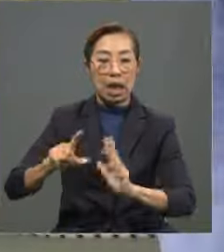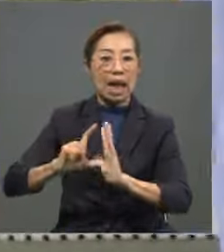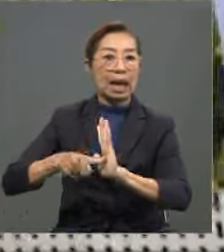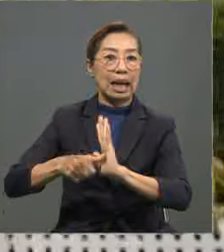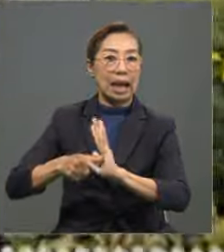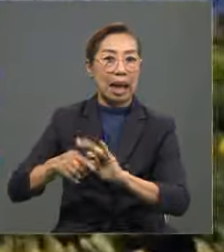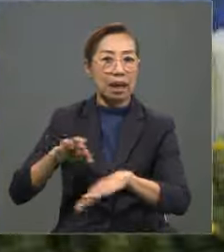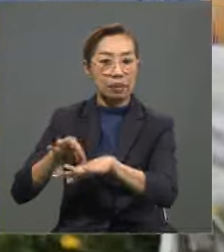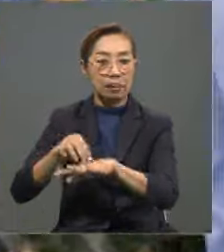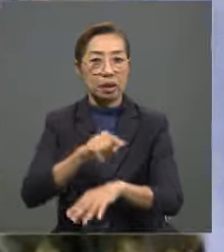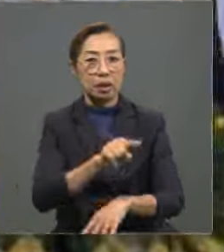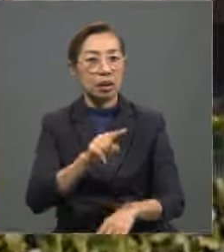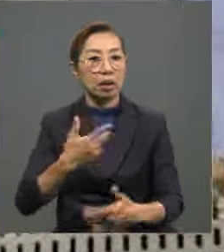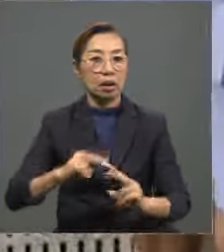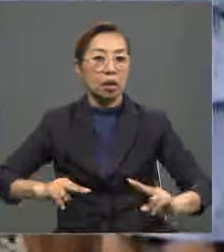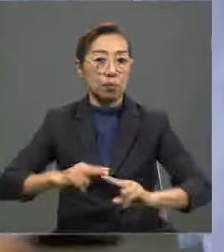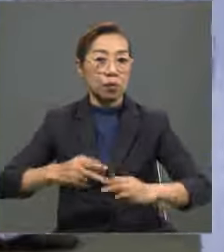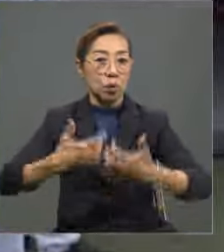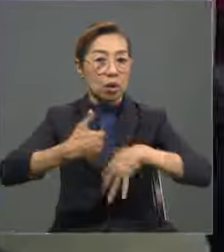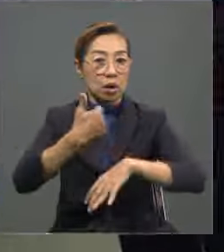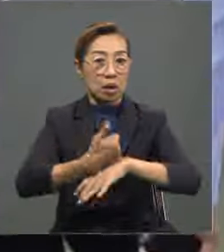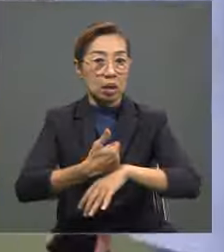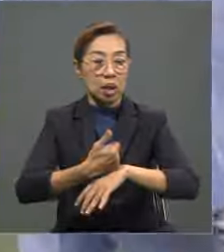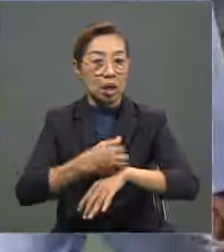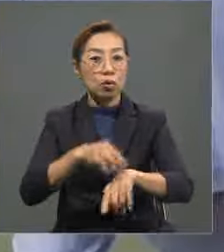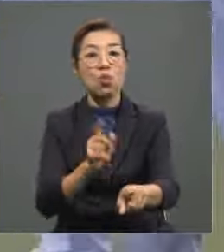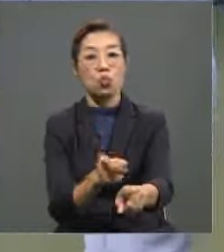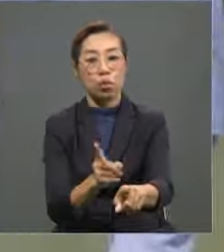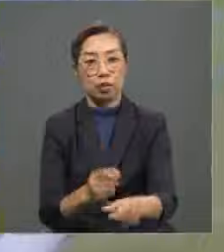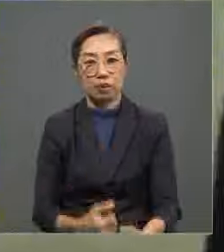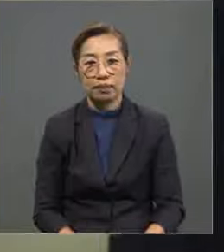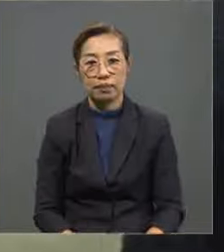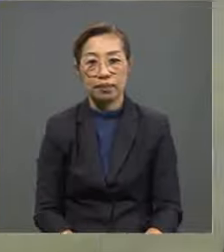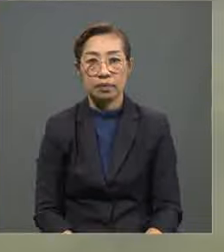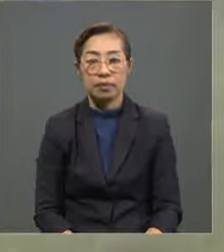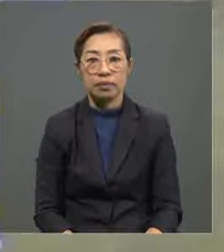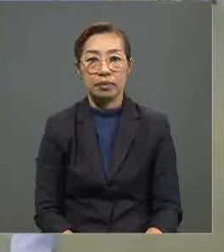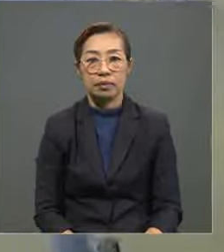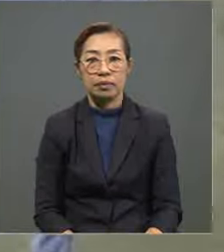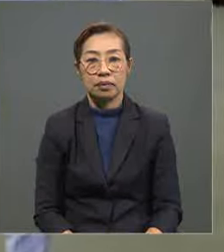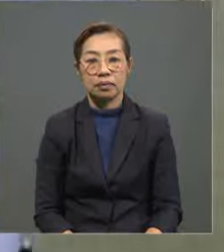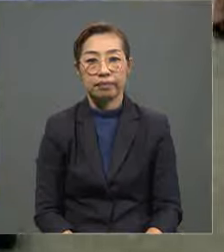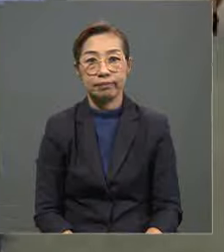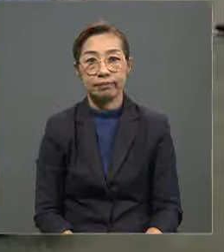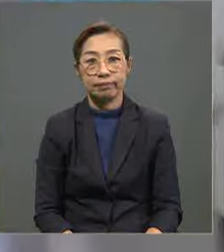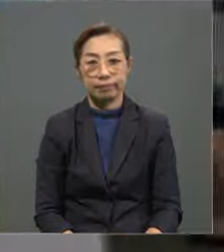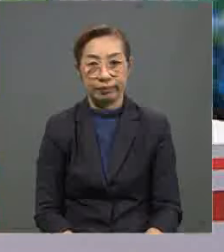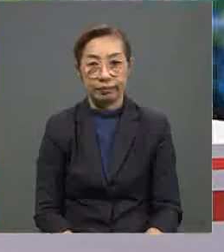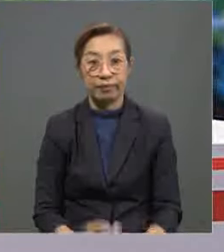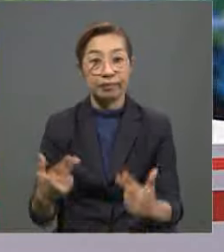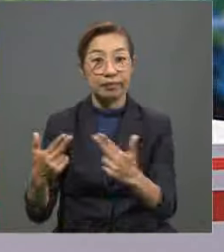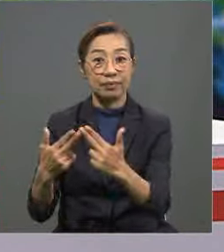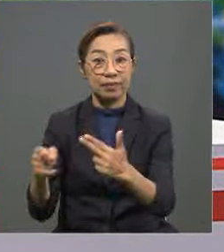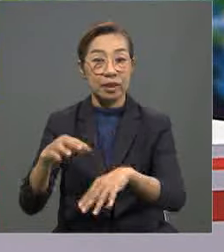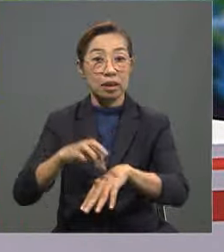พิภัทราวิชัยกุลรัฐมนตรีว่าการกระทรวงอุตสาหกรรมยังอยู่เช่นเดิมค่ะก็ตำแหน่งของรมไทยสร้างชาติ